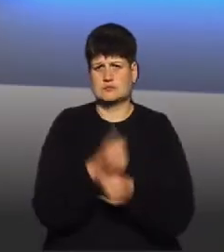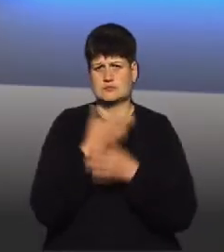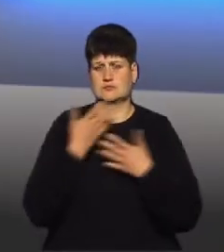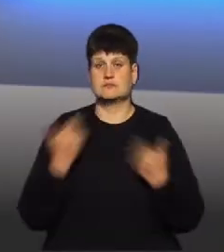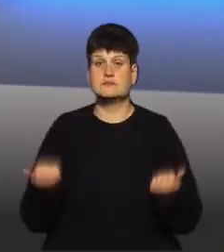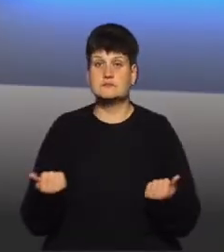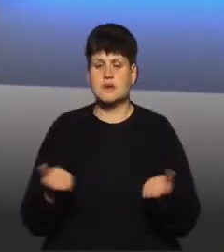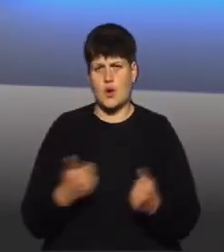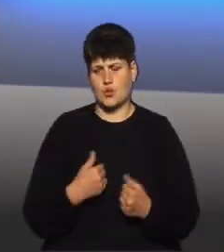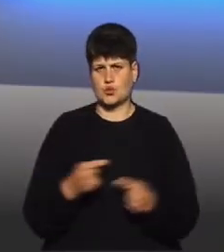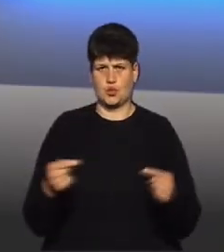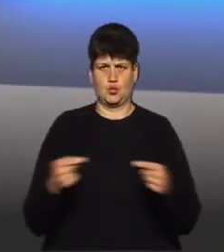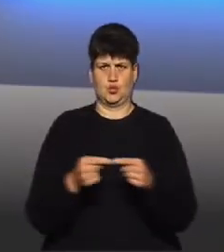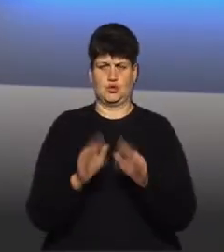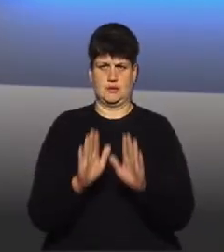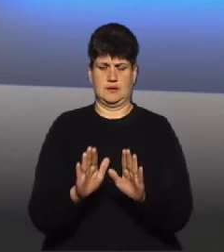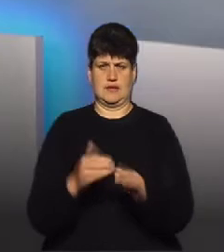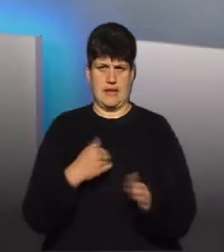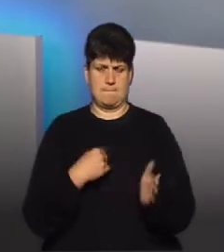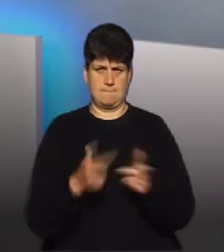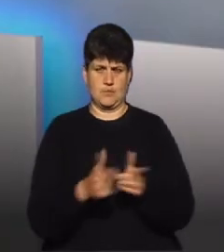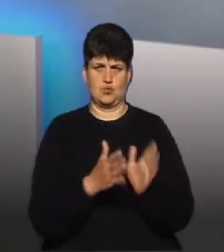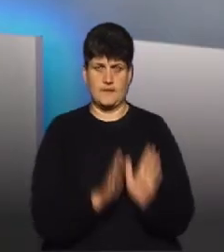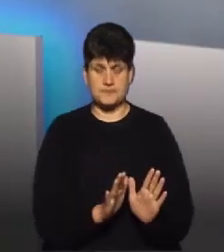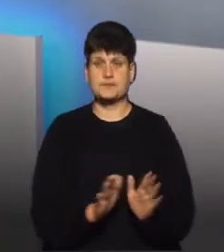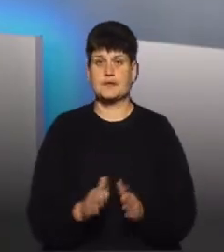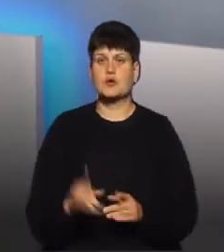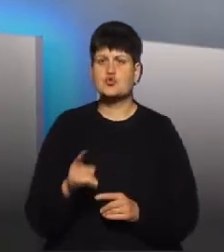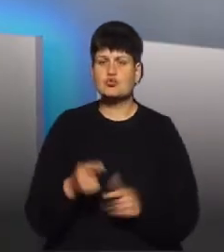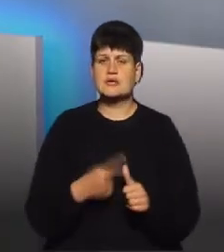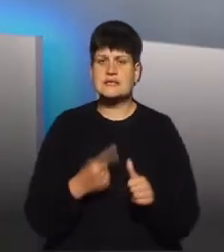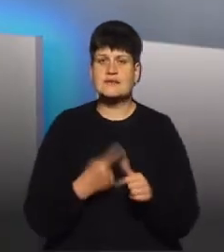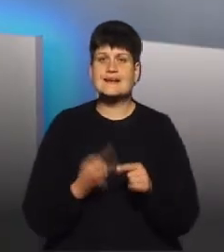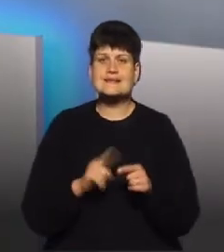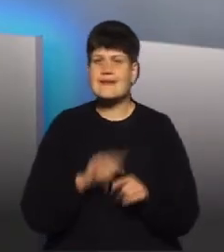так і підготувався. Чому ви